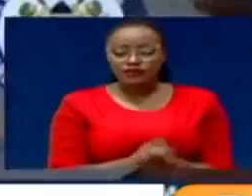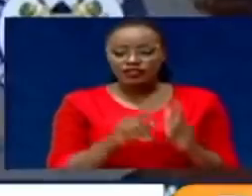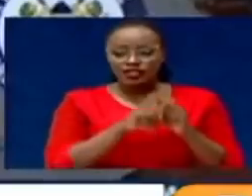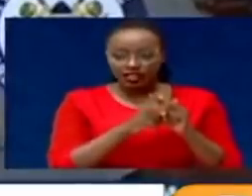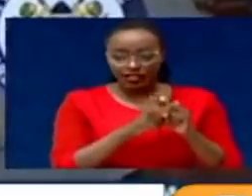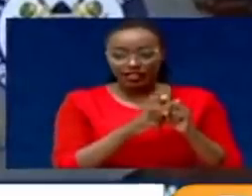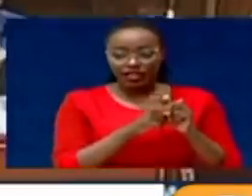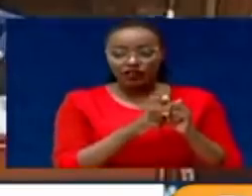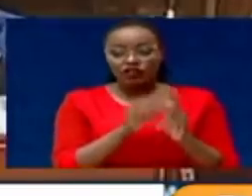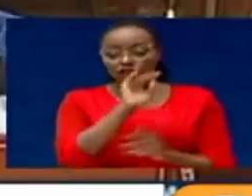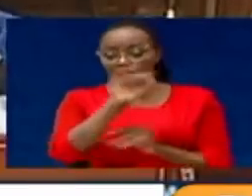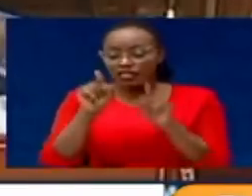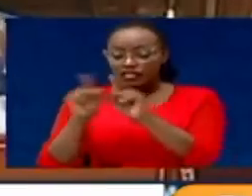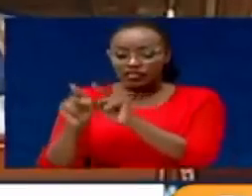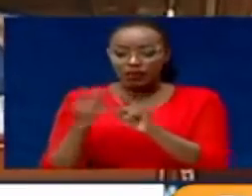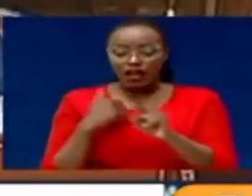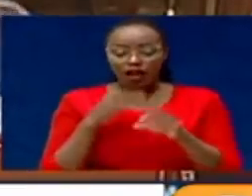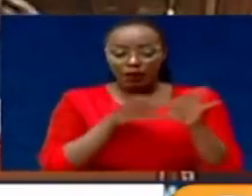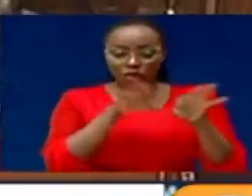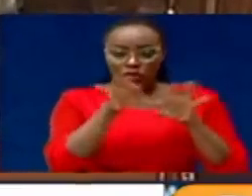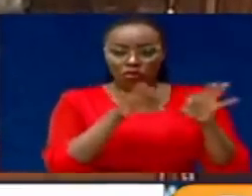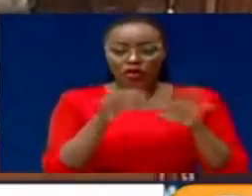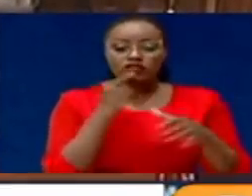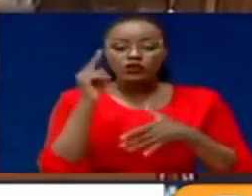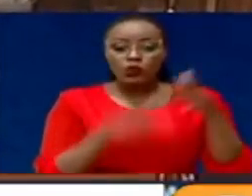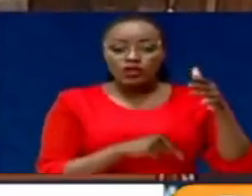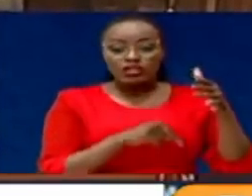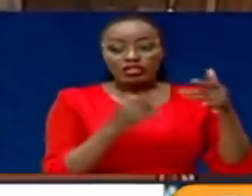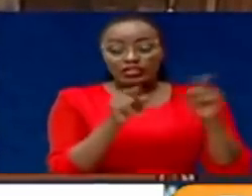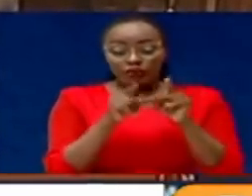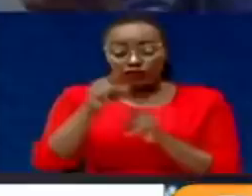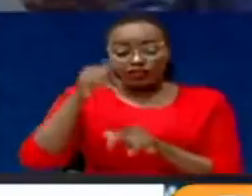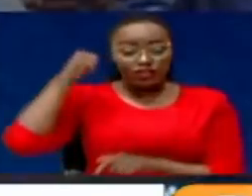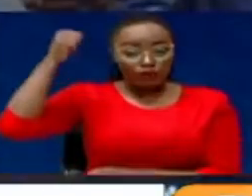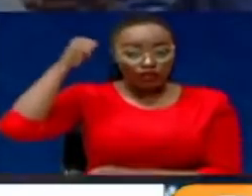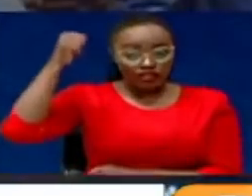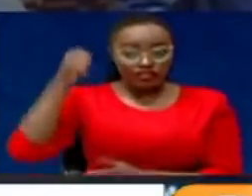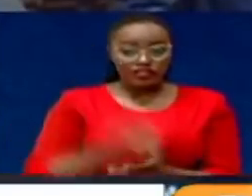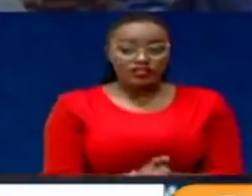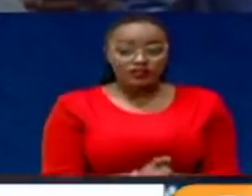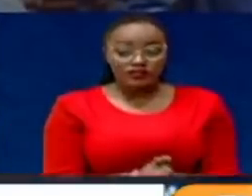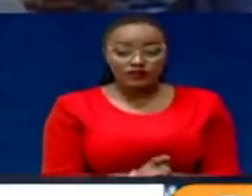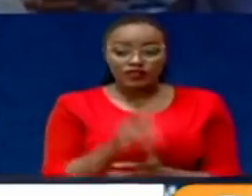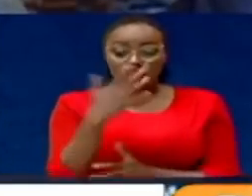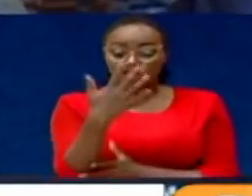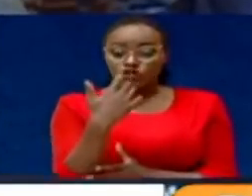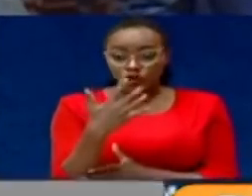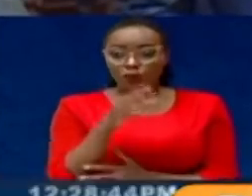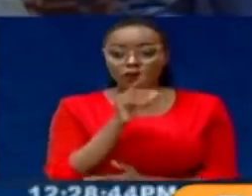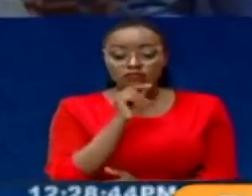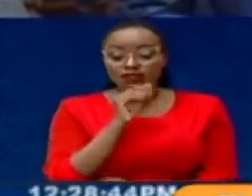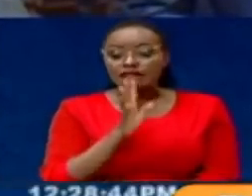kwa kueleza ni kwa nini anabanduliwa, akisema kwamba anaandamwa kisiasa. This document, Mr.